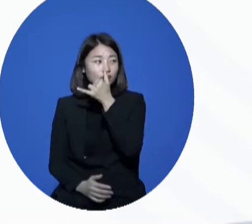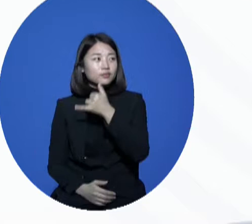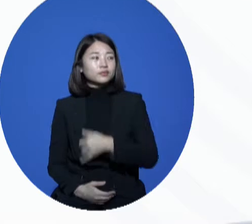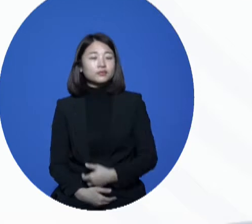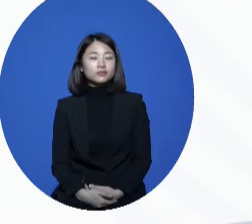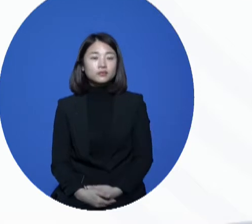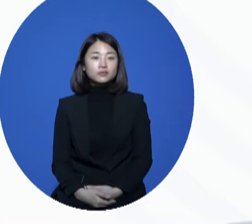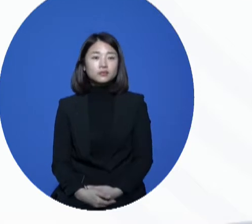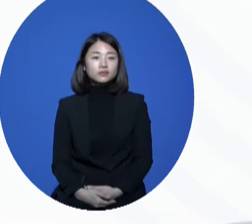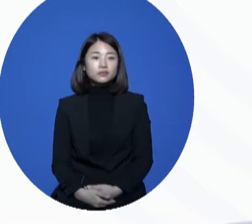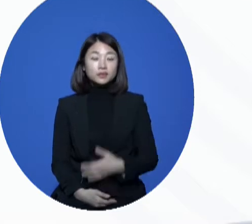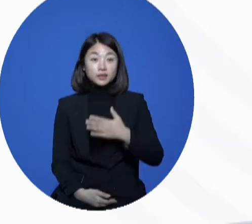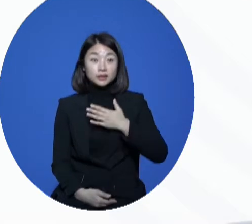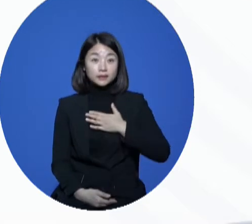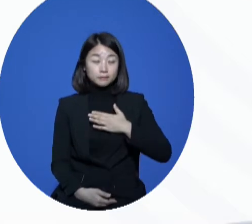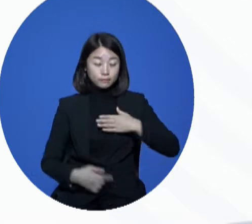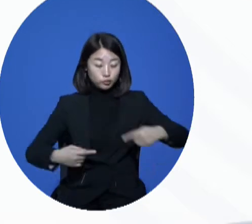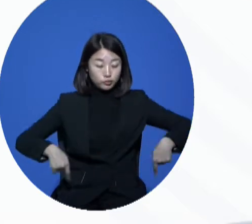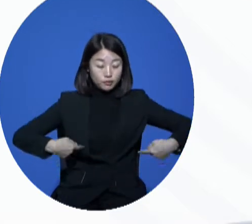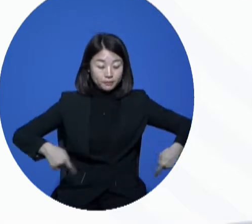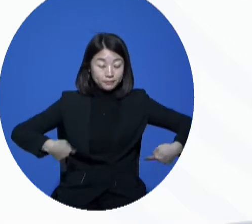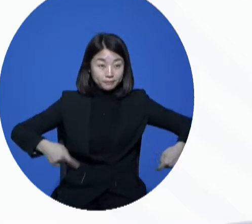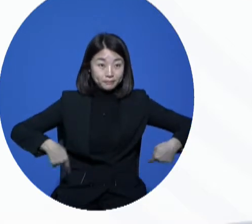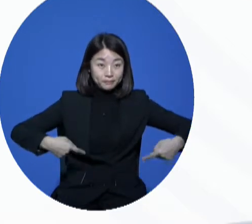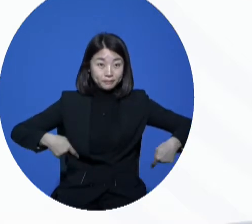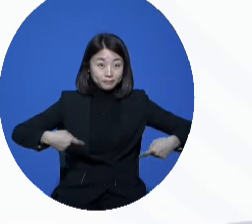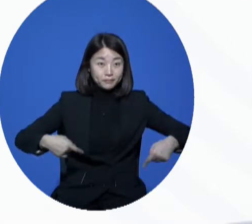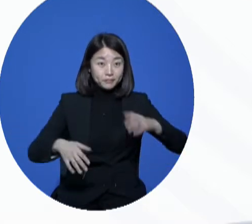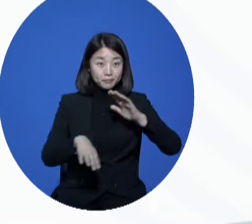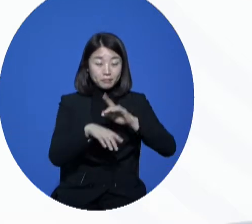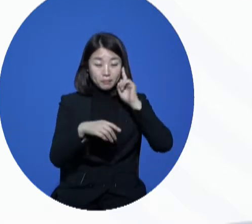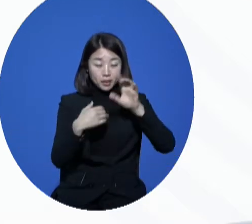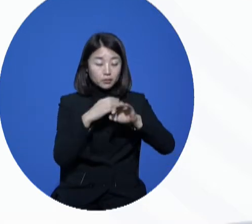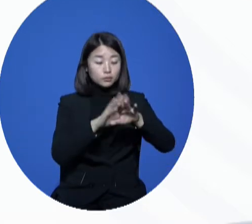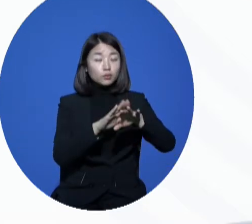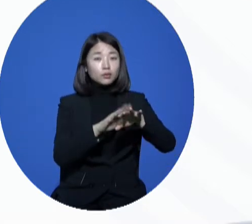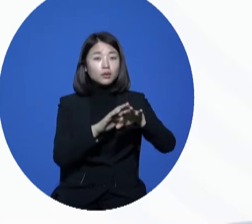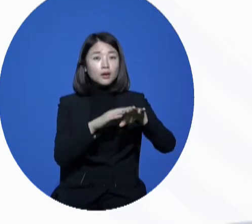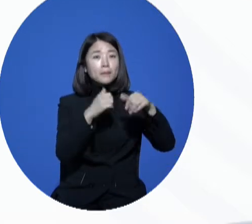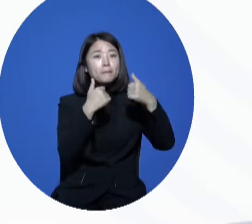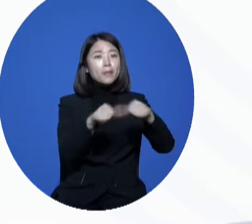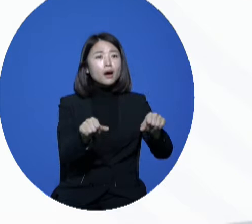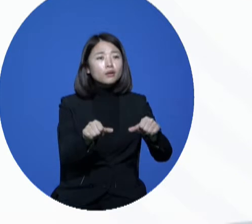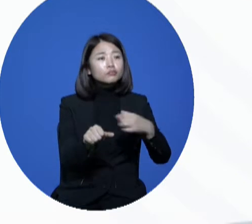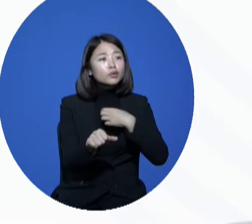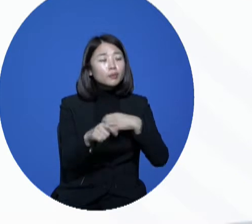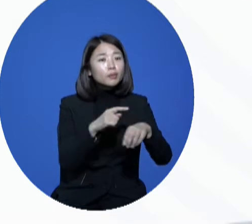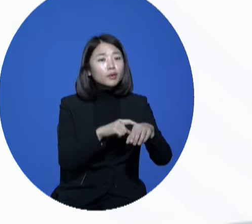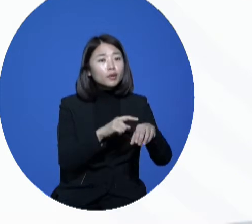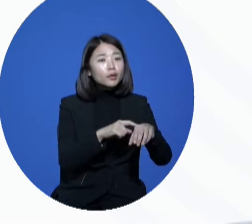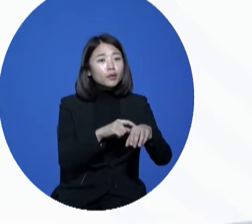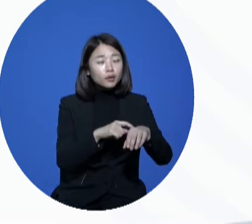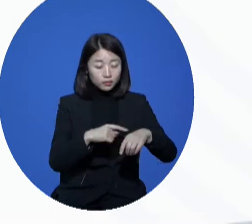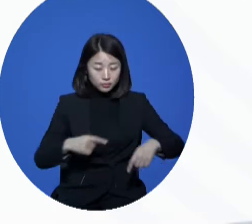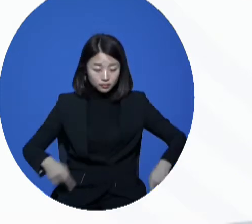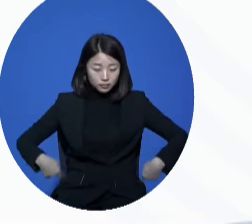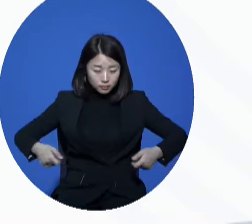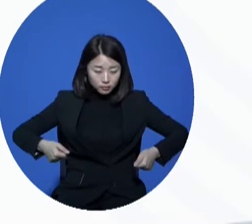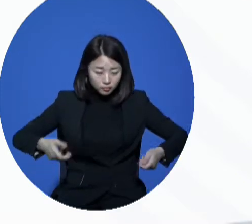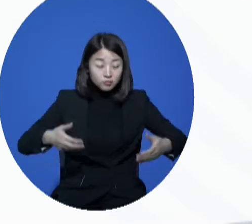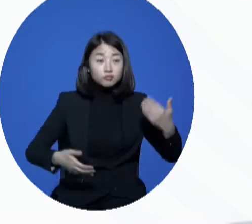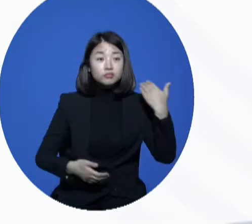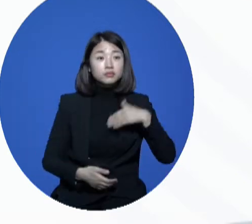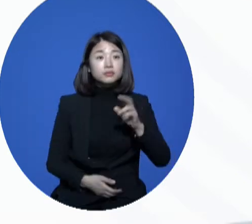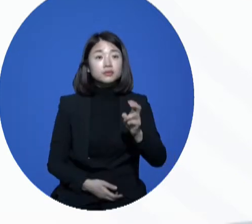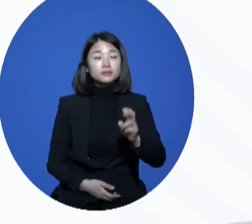있습니다. 저 같은 경우는 휠체어를 타고 있는데 만약에 제가 손을 다치게 된다. 그렇게 되면은 스스로 이동할 수 없게